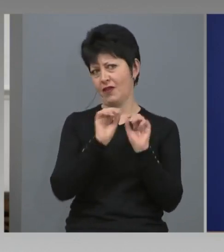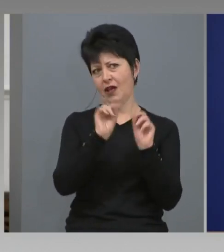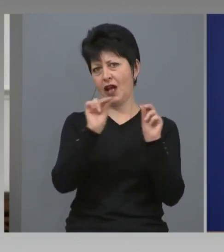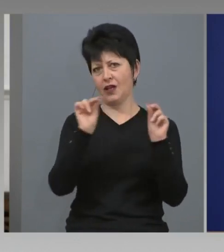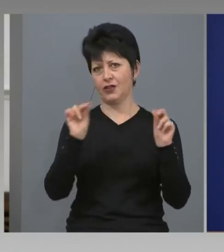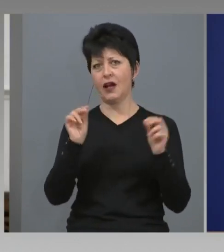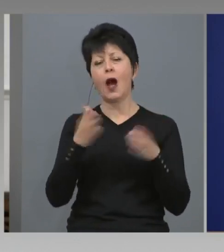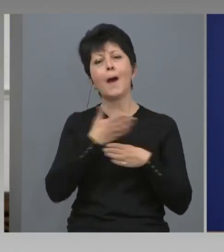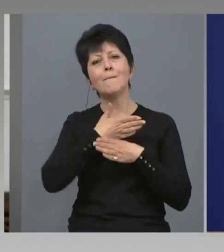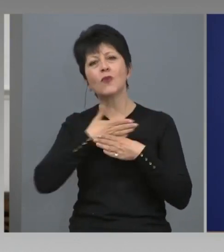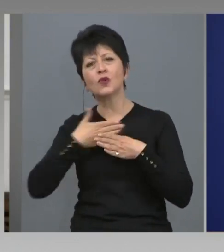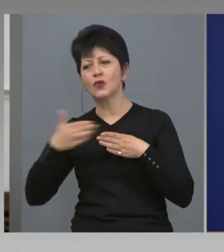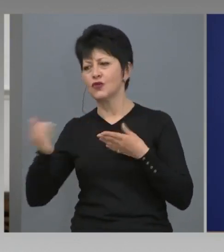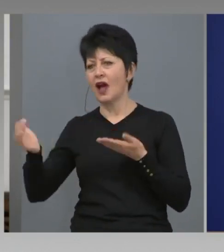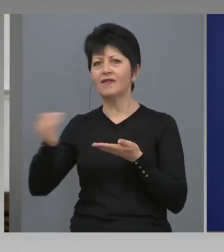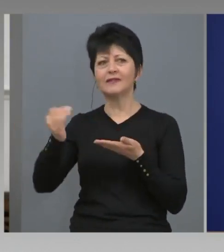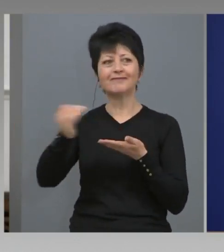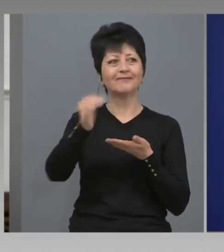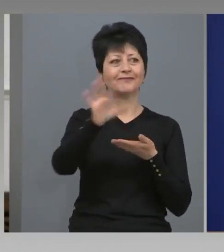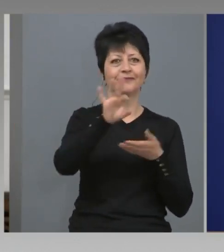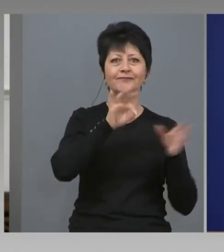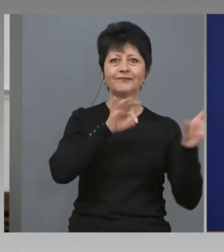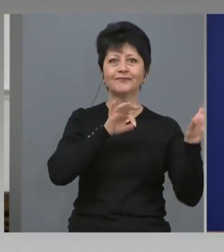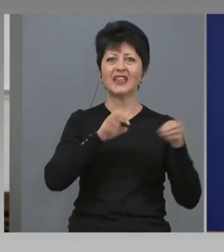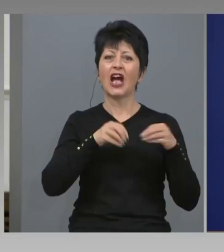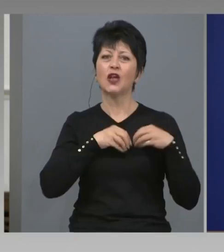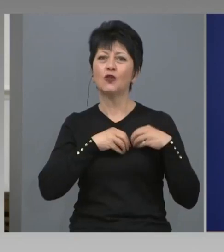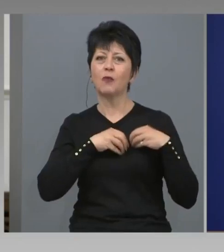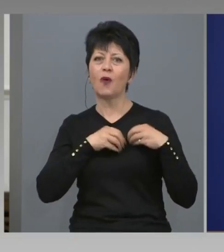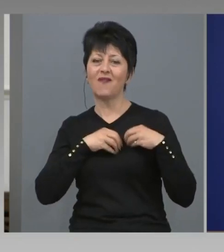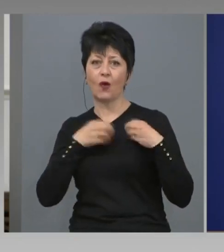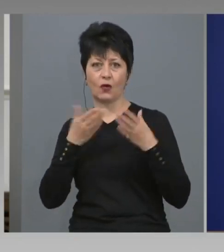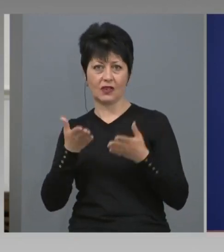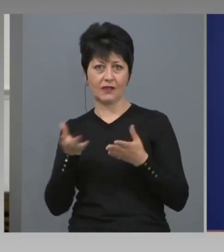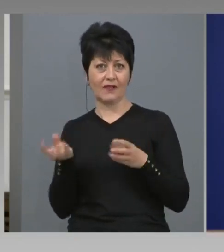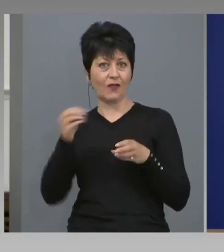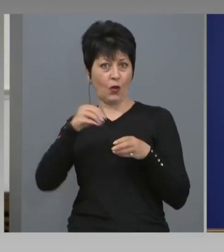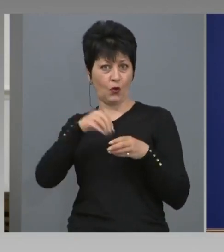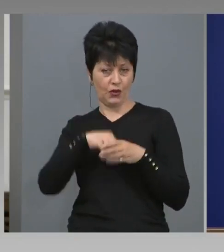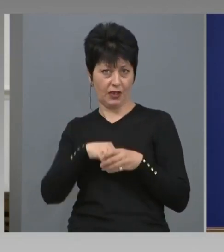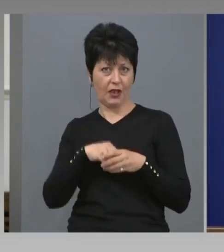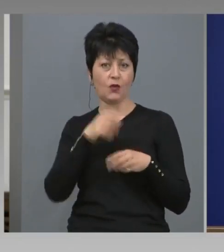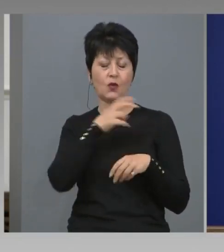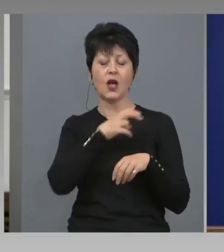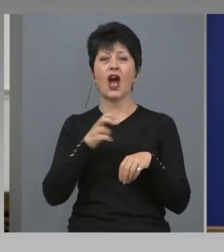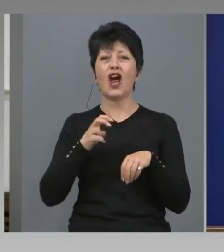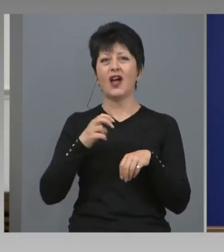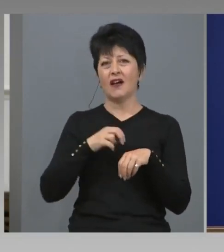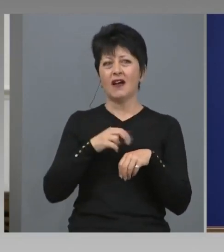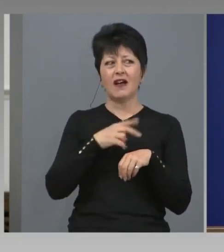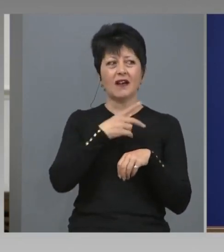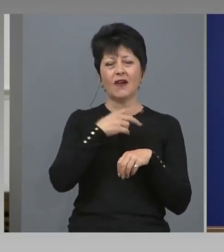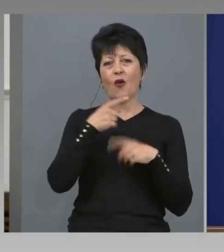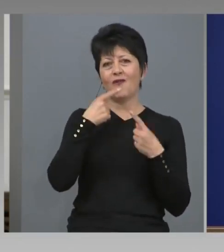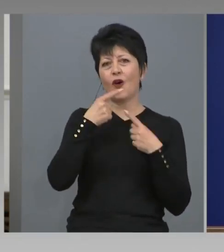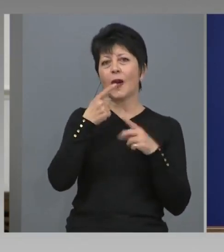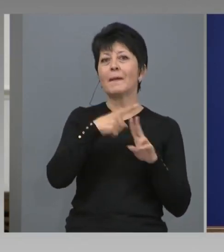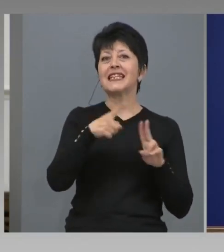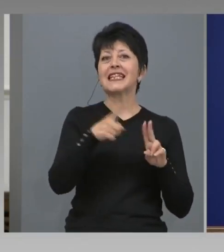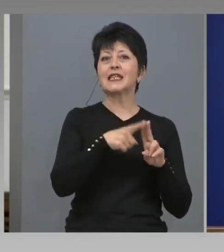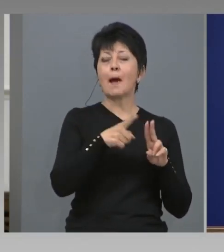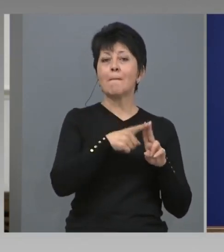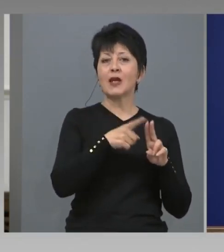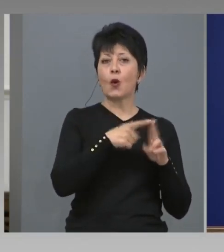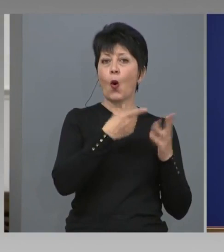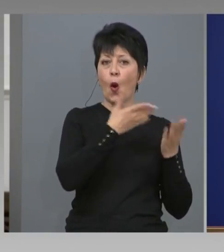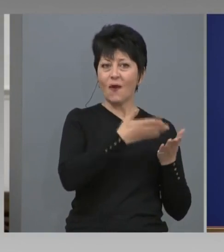набирането на доброволци, включително и с Пирогов сме разговаряли, те разговаряха с нас да им осигурим плазма,